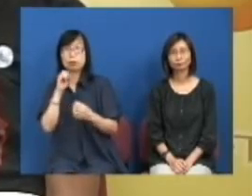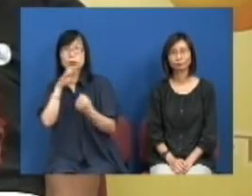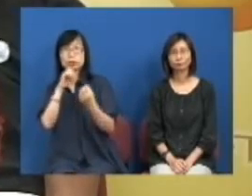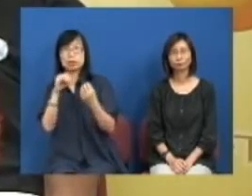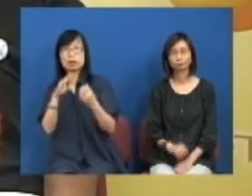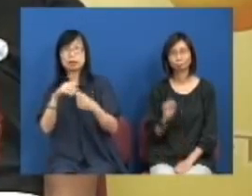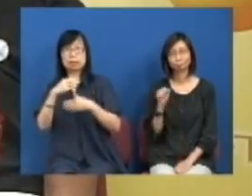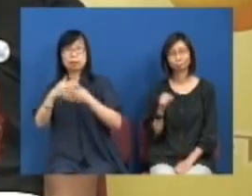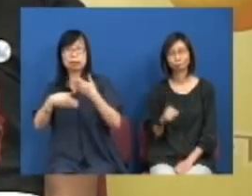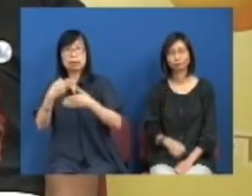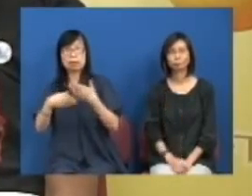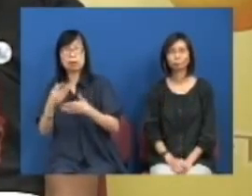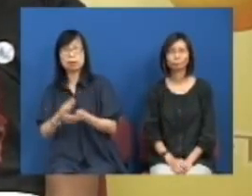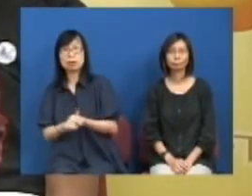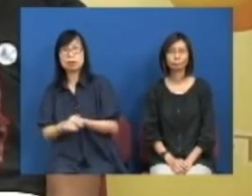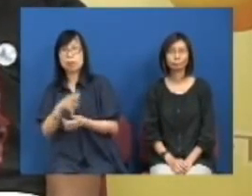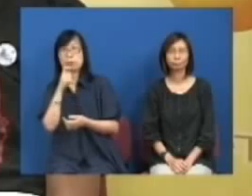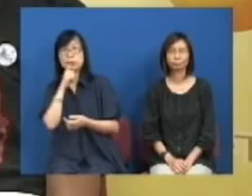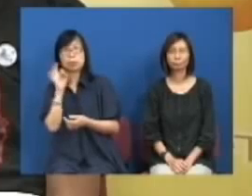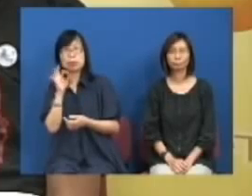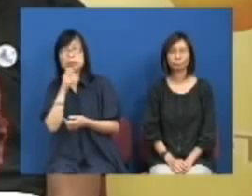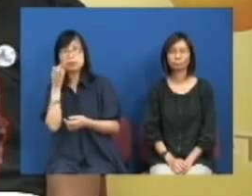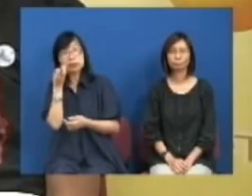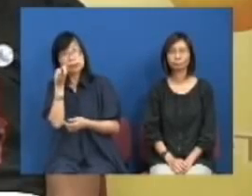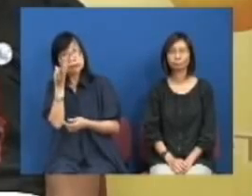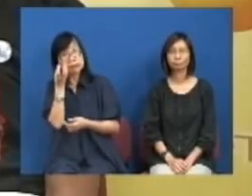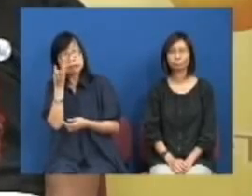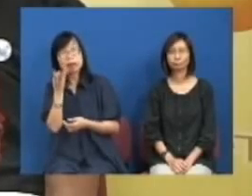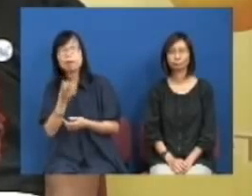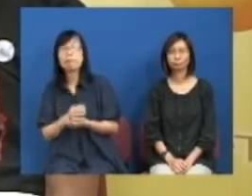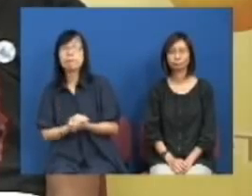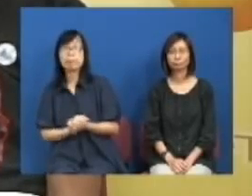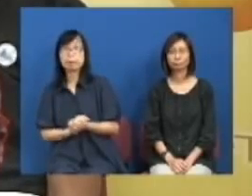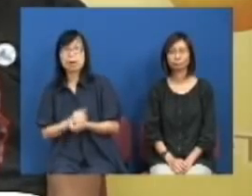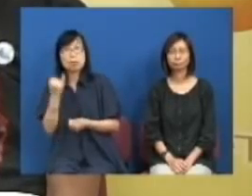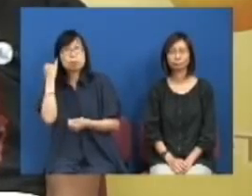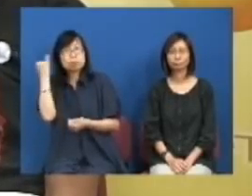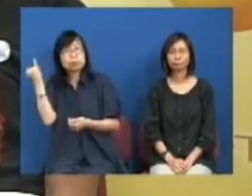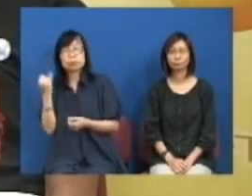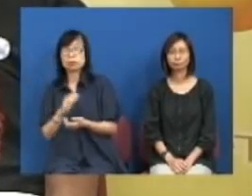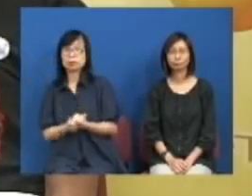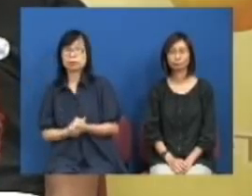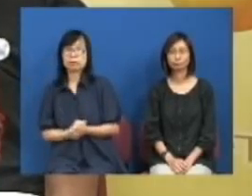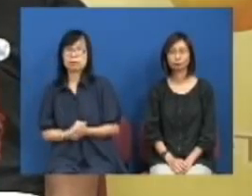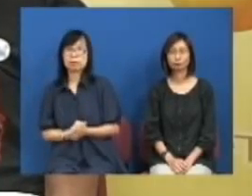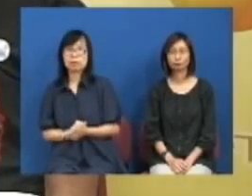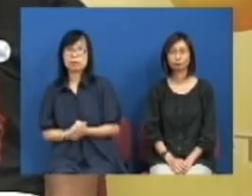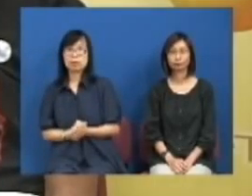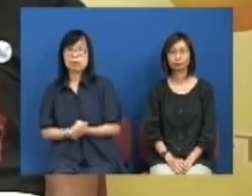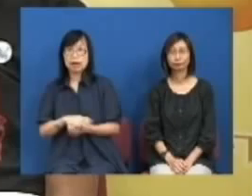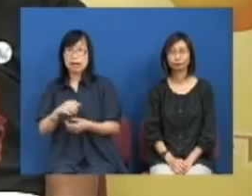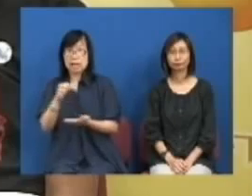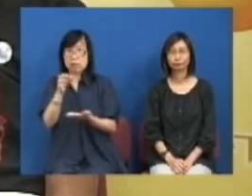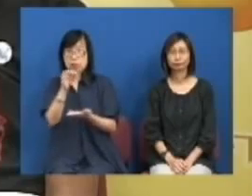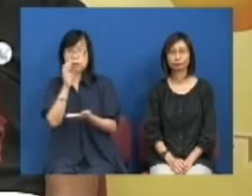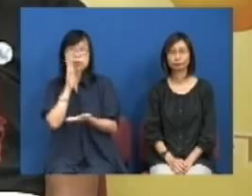往嘅，即係有冇俾人哋當係棋子咁用咧？其實真係不知道，但我覺得在那盤棋那裡你